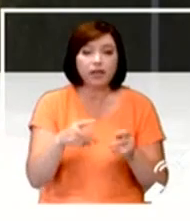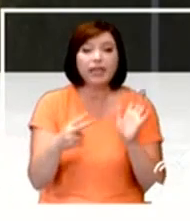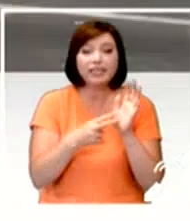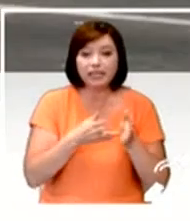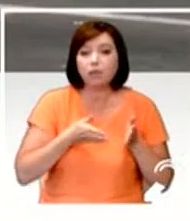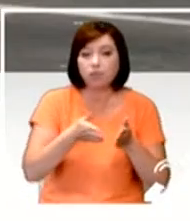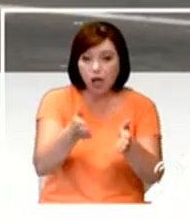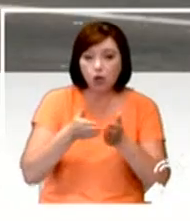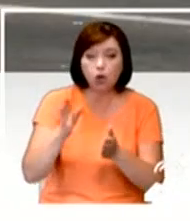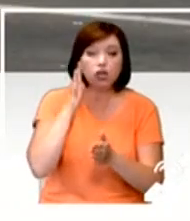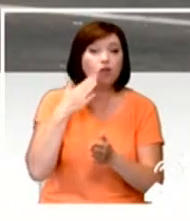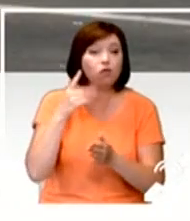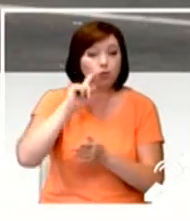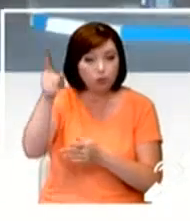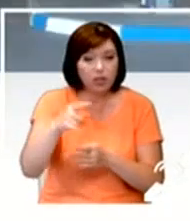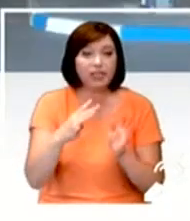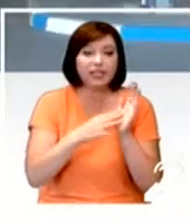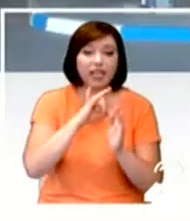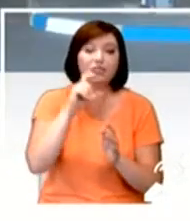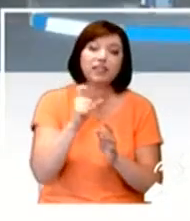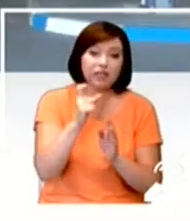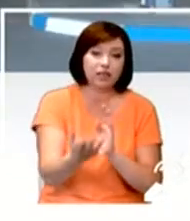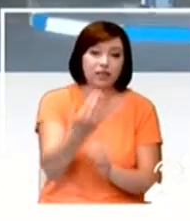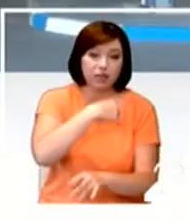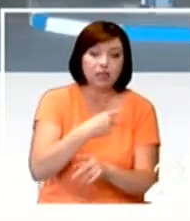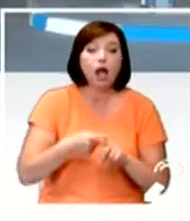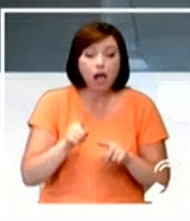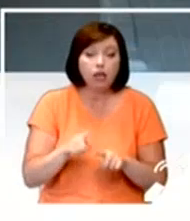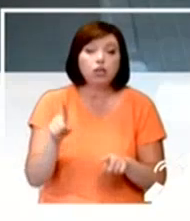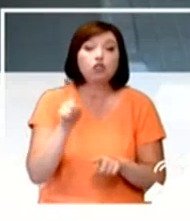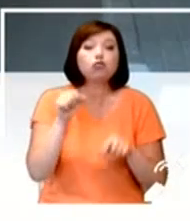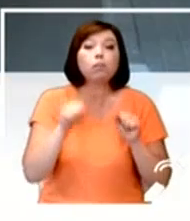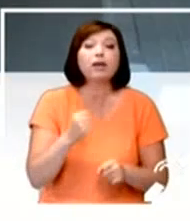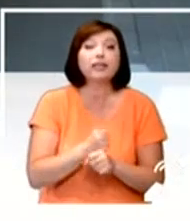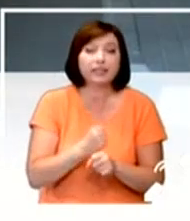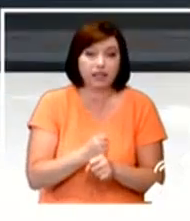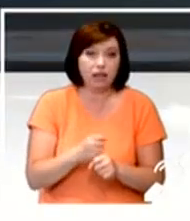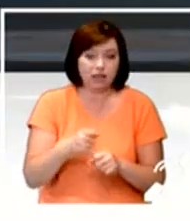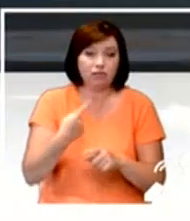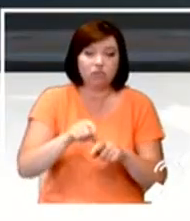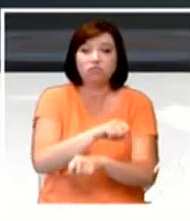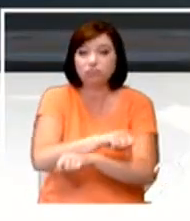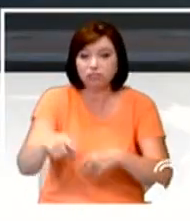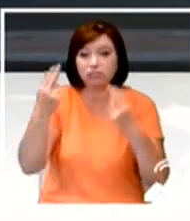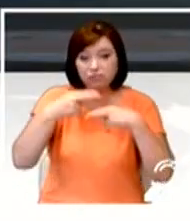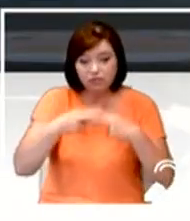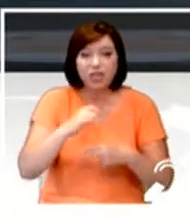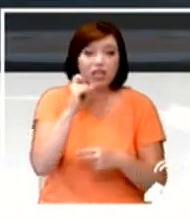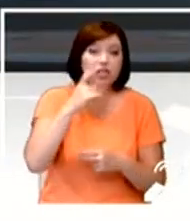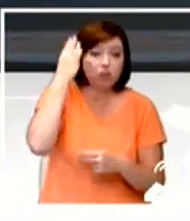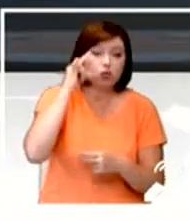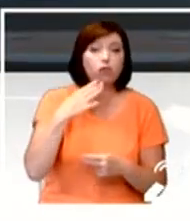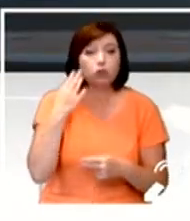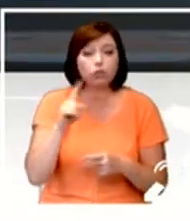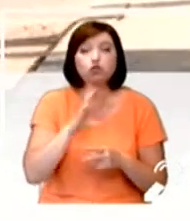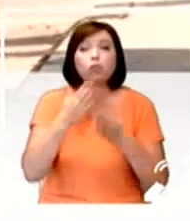2 fiind deschise pe sensul opus de circulație. Aceasta este una din măsurile întreprinse de cele 4 autorități de frontier și vamale din Moldova și România cu